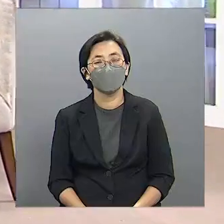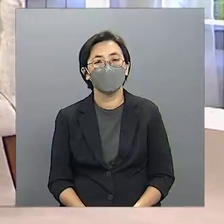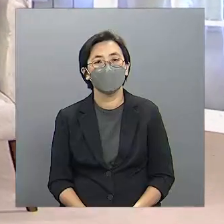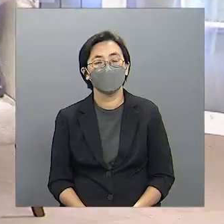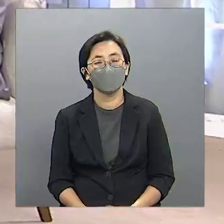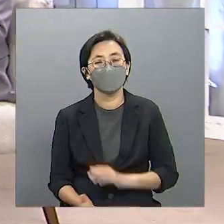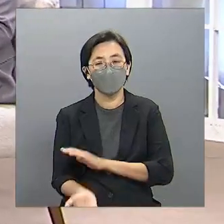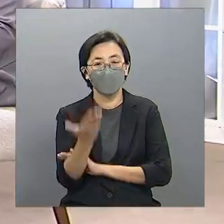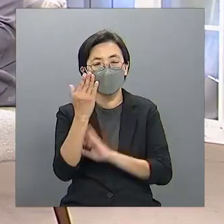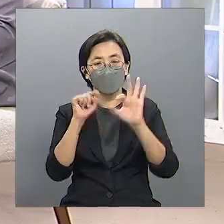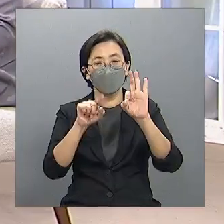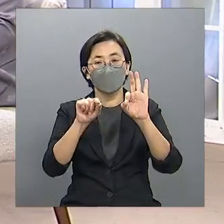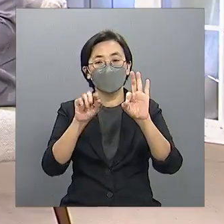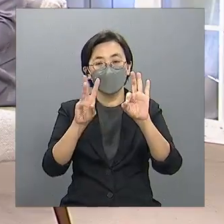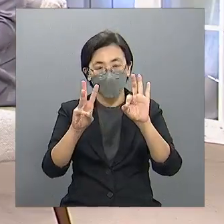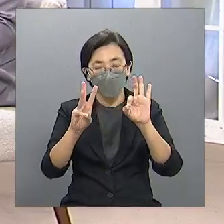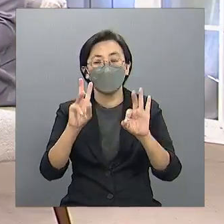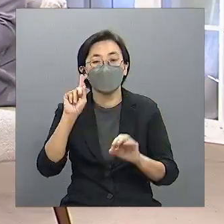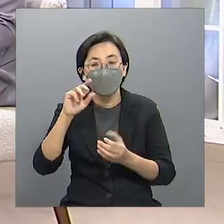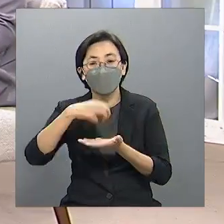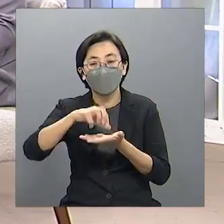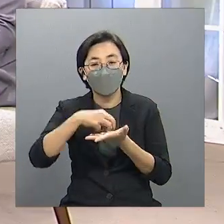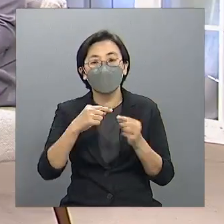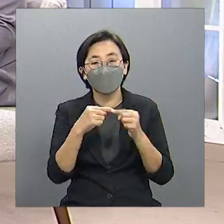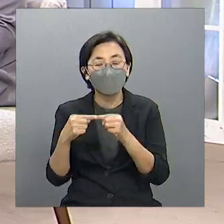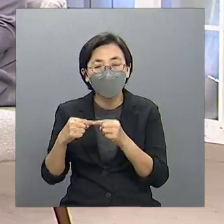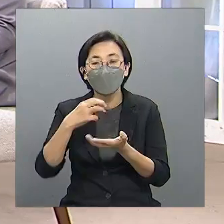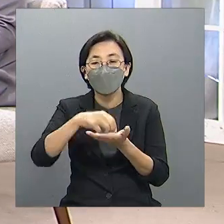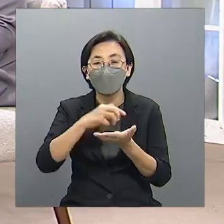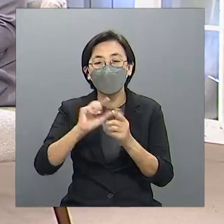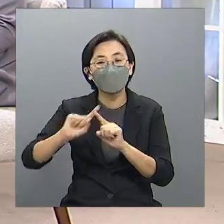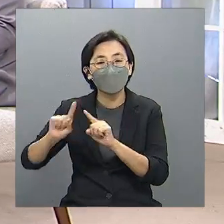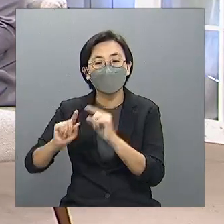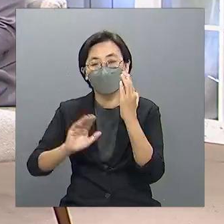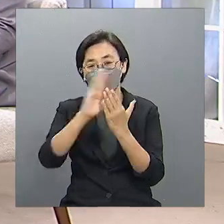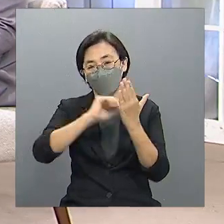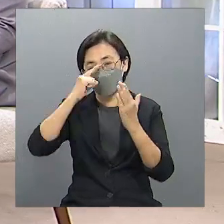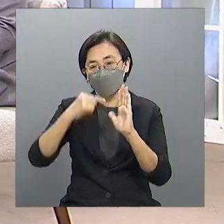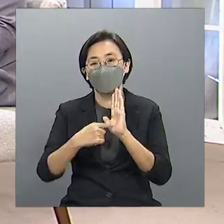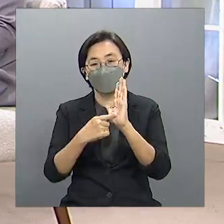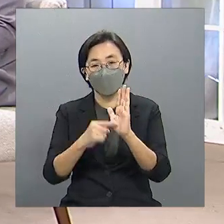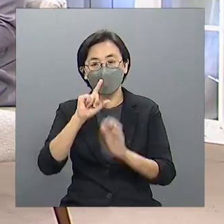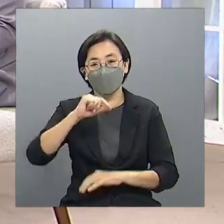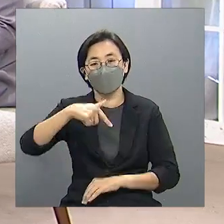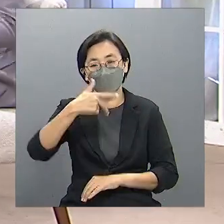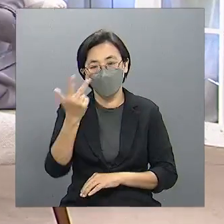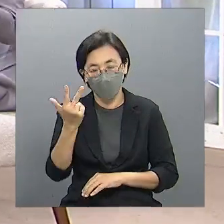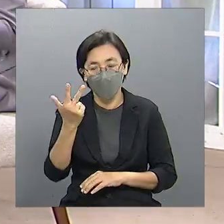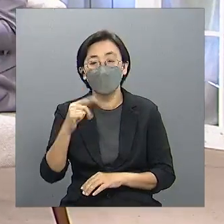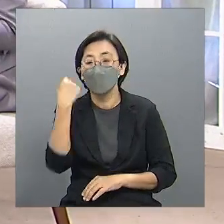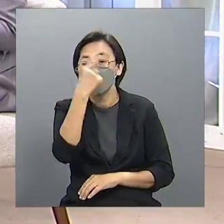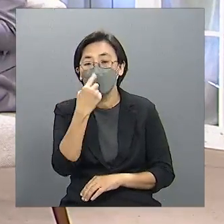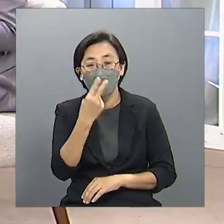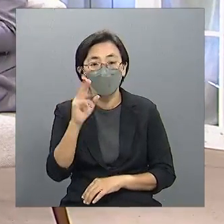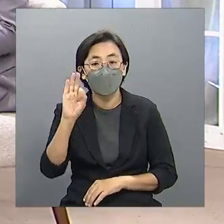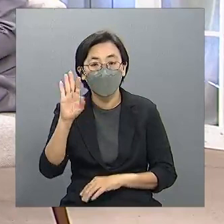9:26 น.คุณผู้ชมอยู่กับสีสันวาไรตี้ครับหลากหลายเรื่องราวทั่วไทยพร้อมเสิร์ฟให้คุณผู้ชมผ่านหน้าจอไทย PBS นะครับใครติดตามผ่านทาง Facebook Live ก